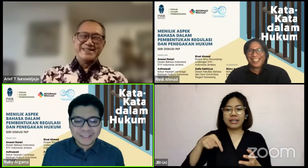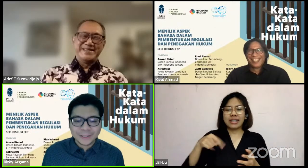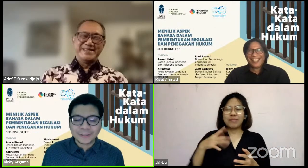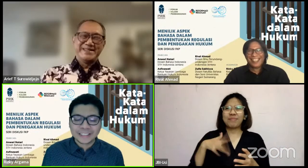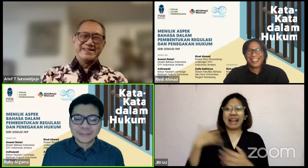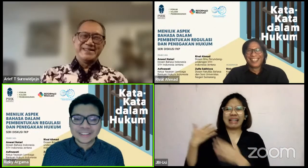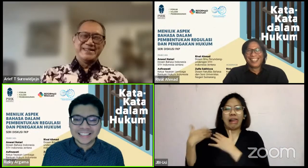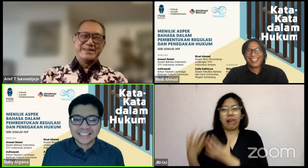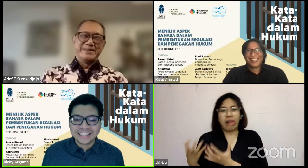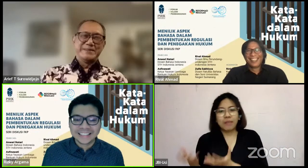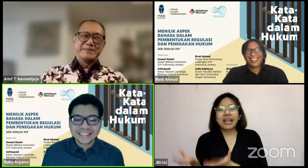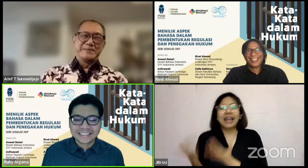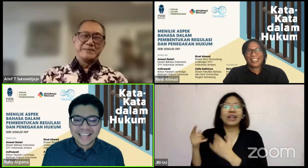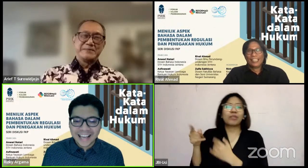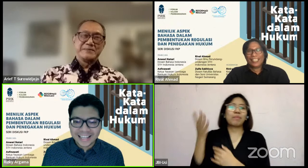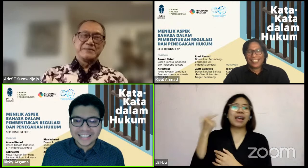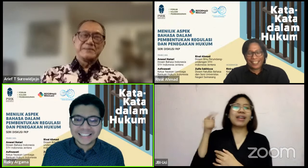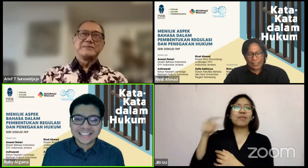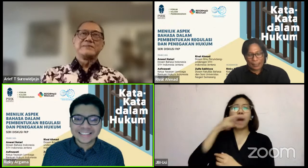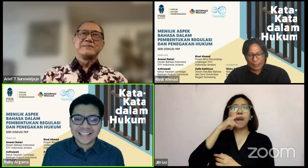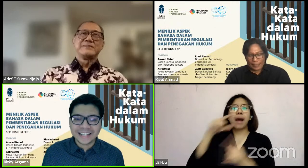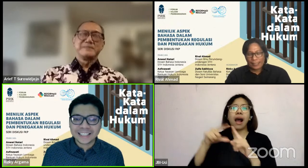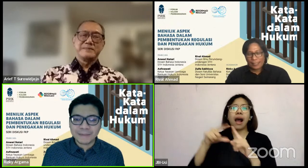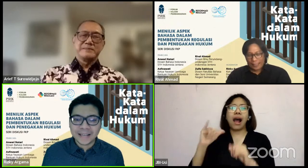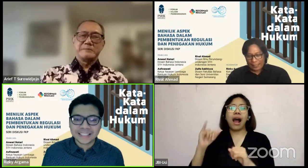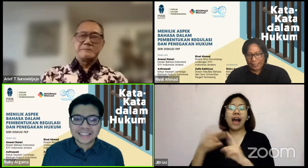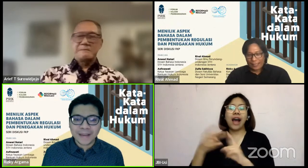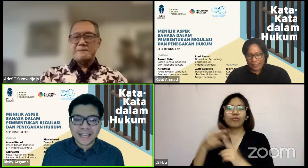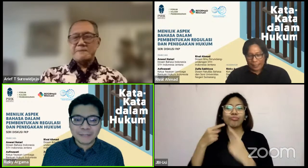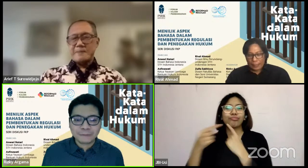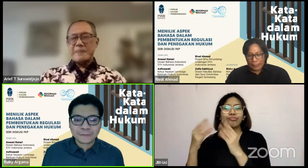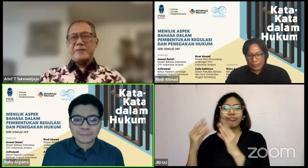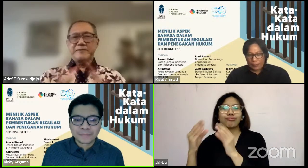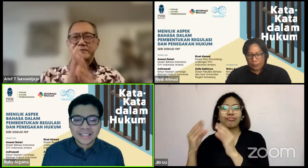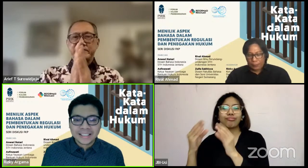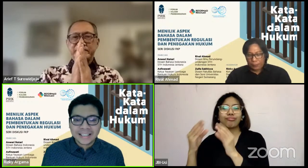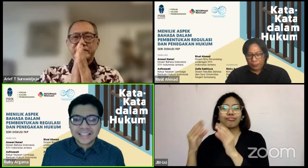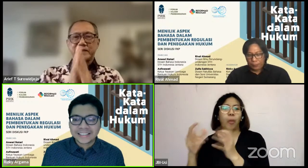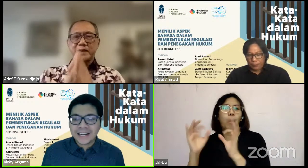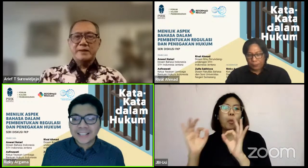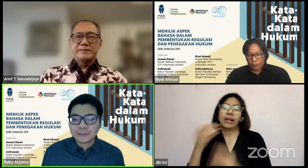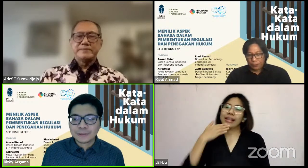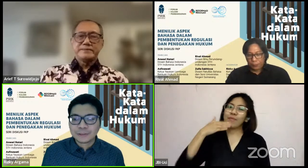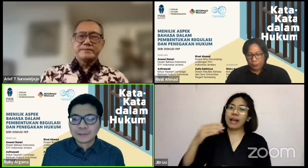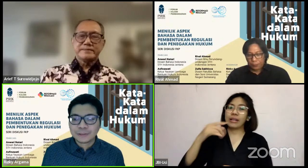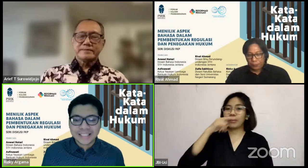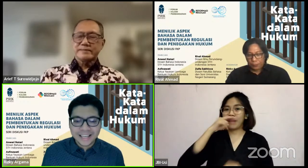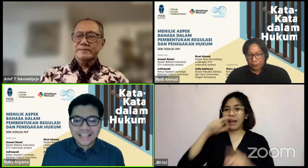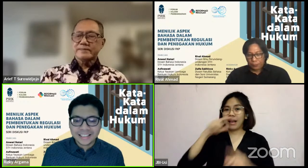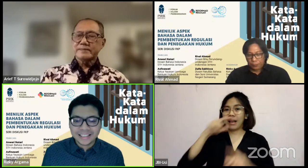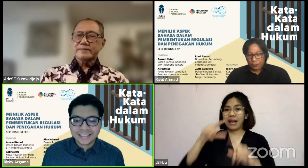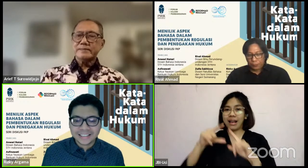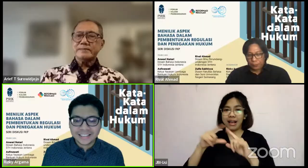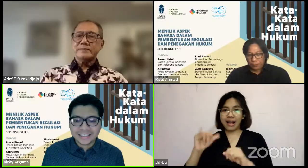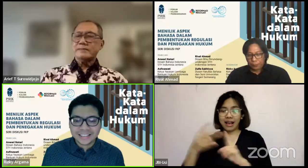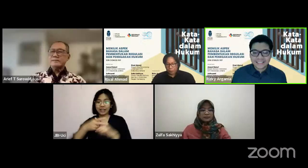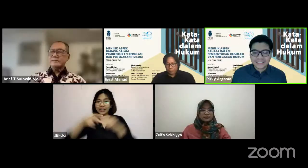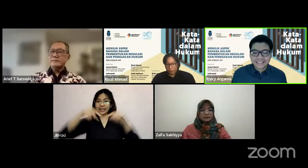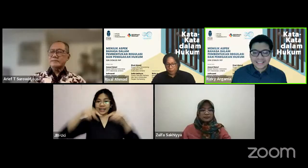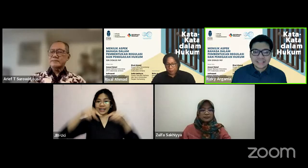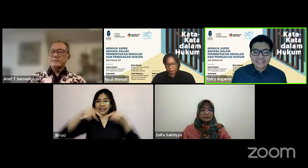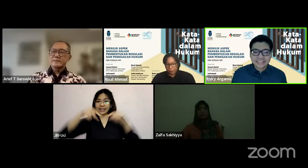pengantar untuk diskusi yang hari ini saya lagi Terima kasih Paris kita langsung masuk aja